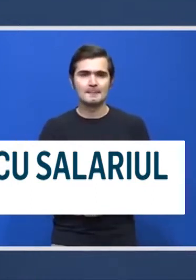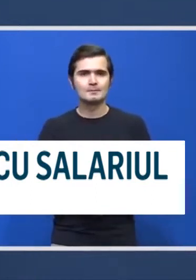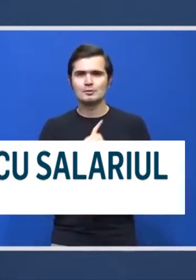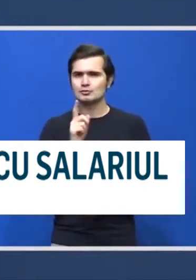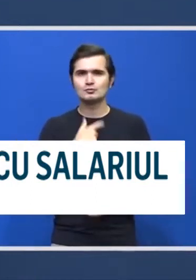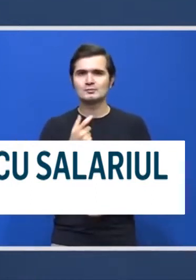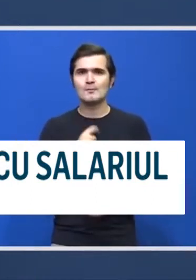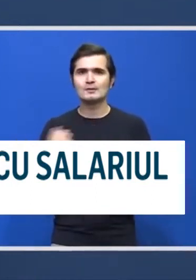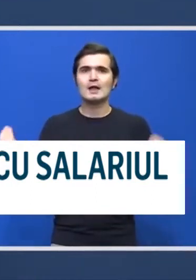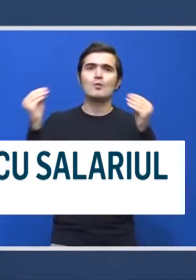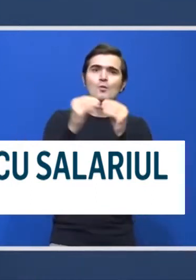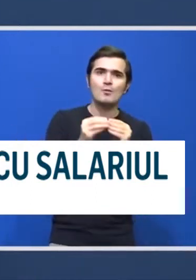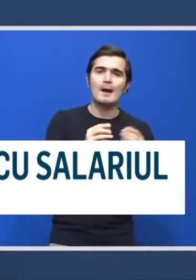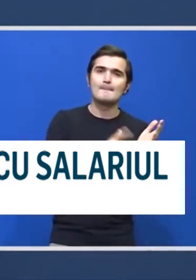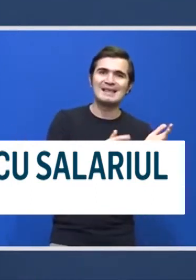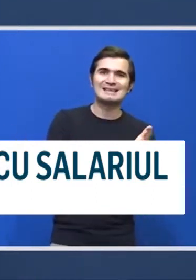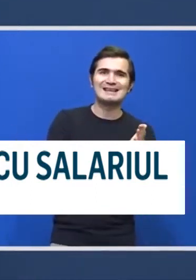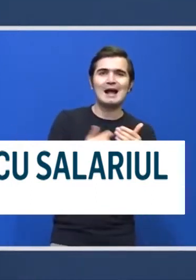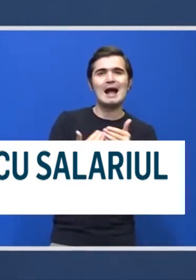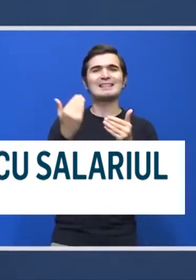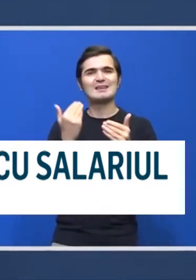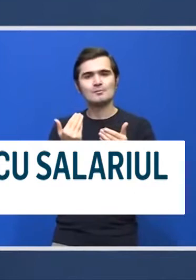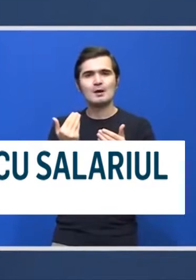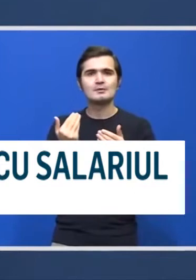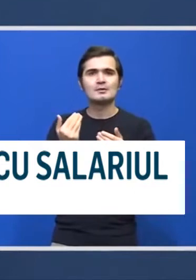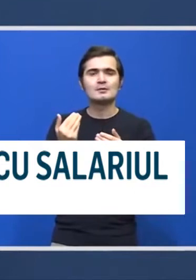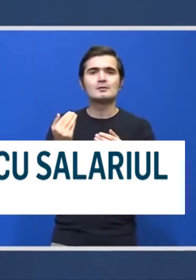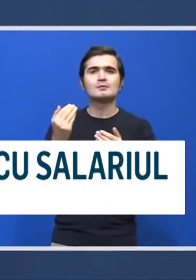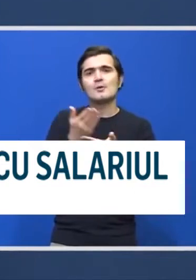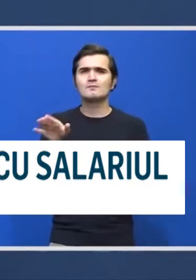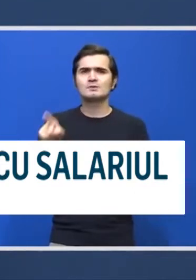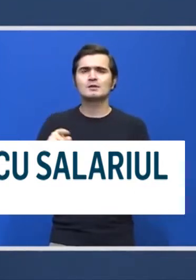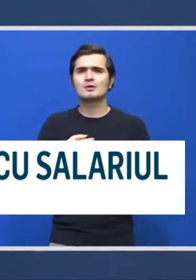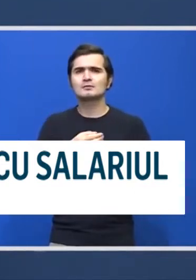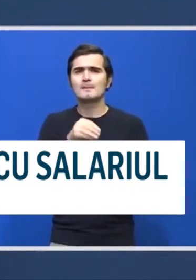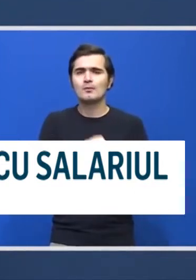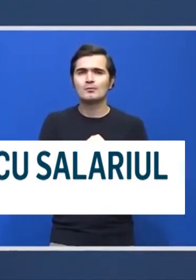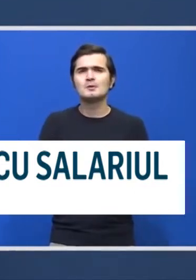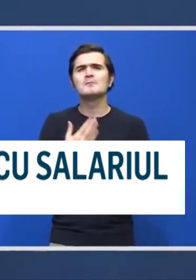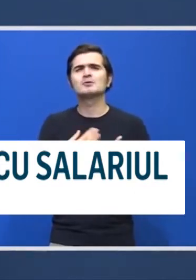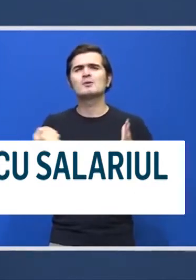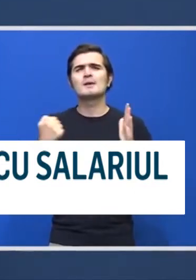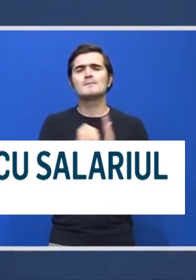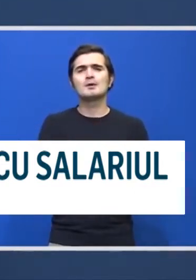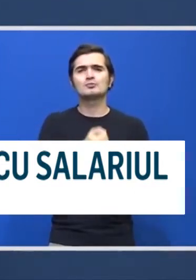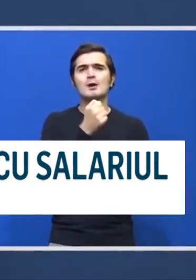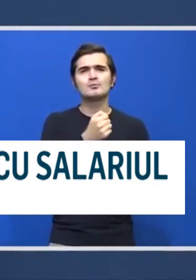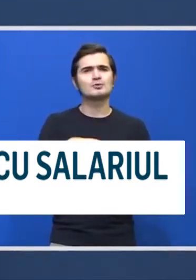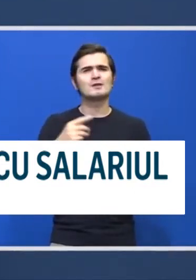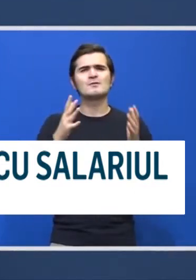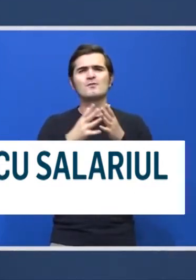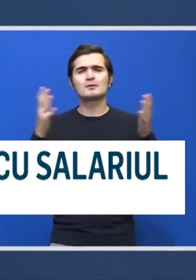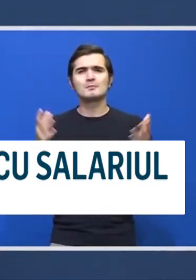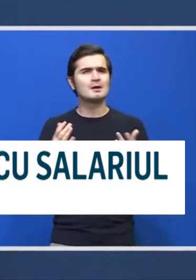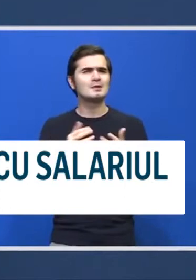Deci nu se poate cumula pensia anticipată sau anticipată parțial cu salariu. Pentru că impactul bugetar ar fi extraordinar de mare. Cât